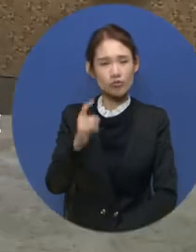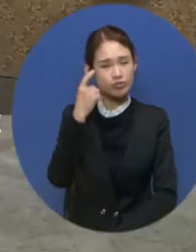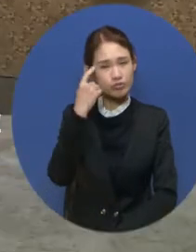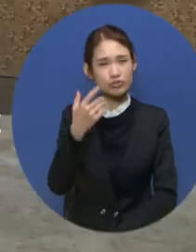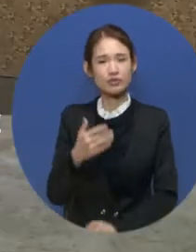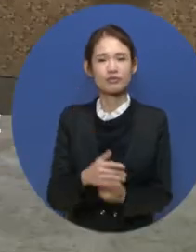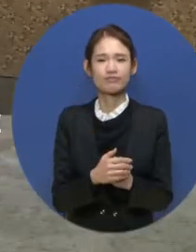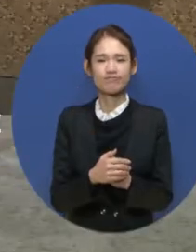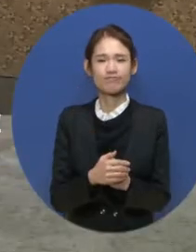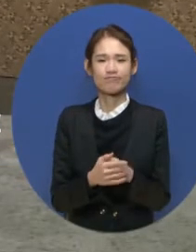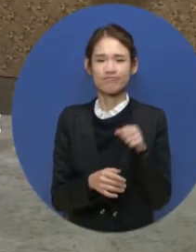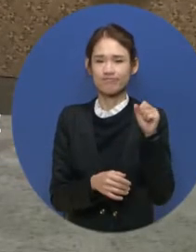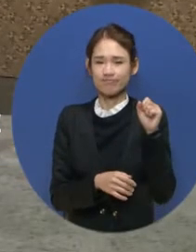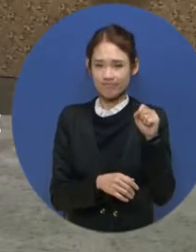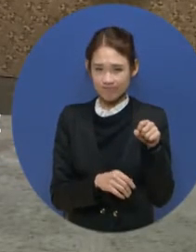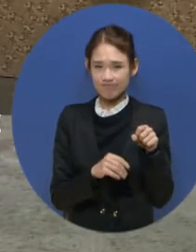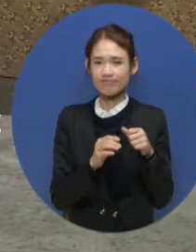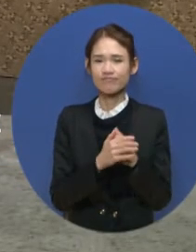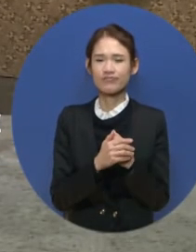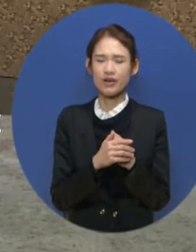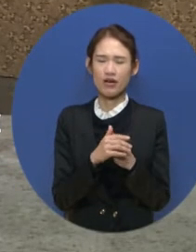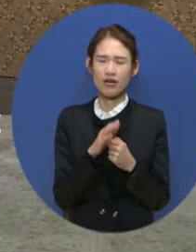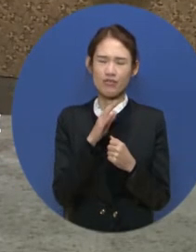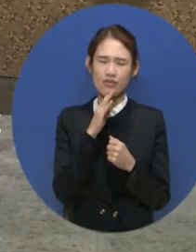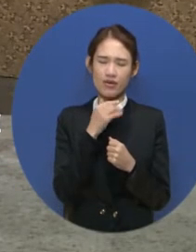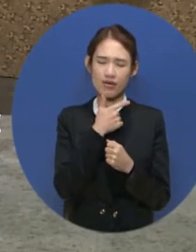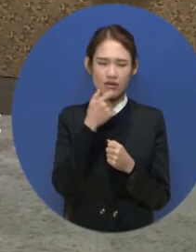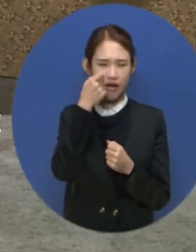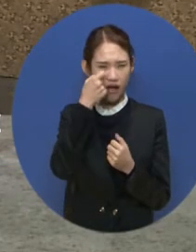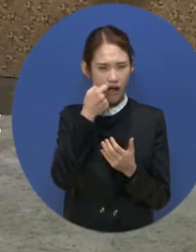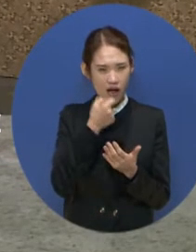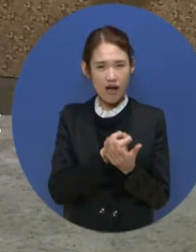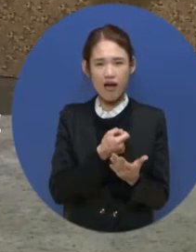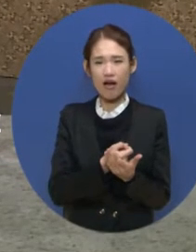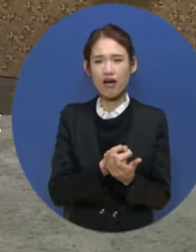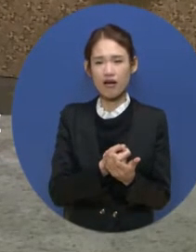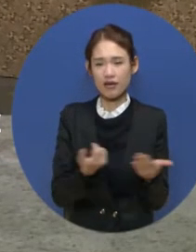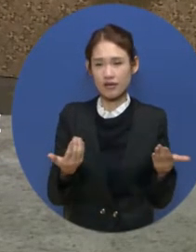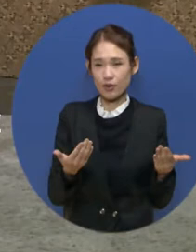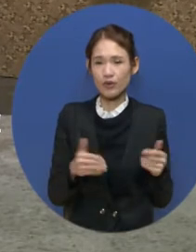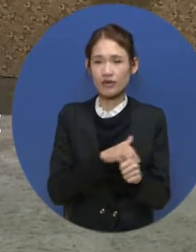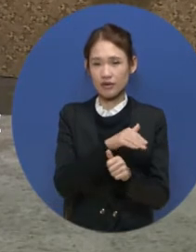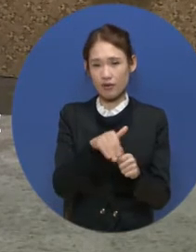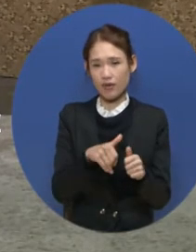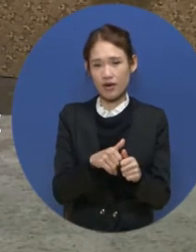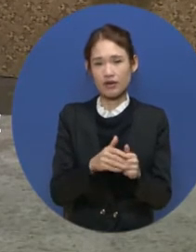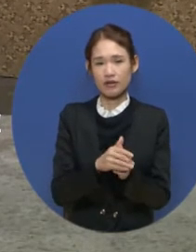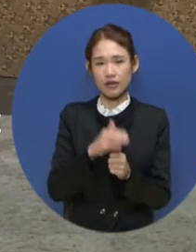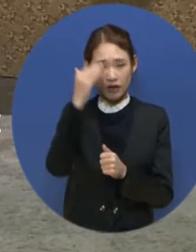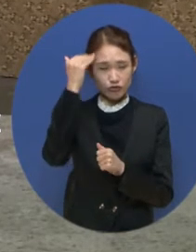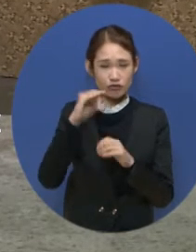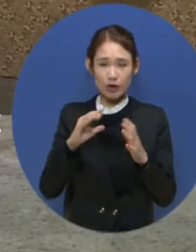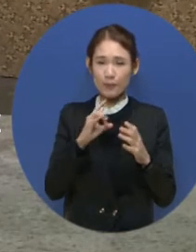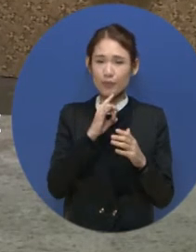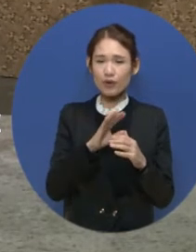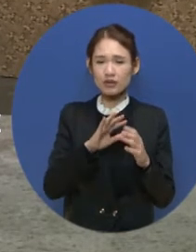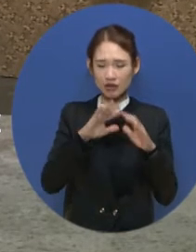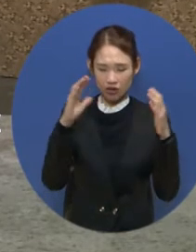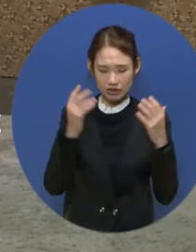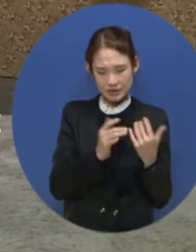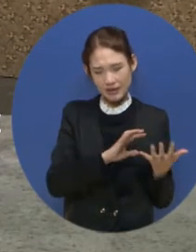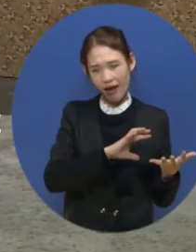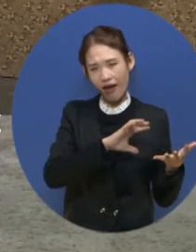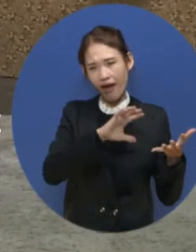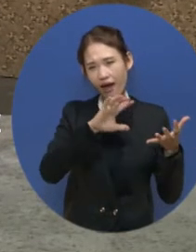4 정말 이렇게 애태우며 너무 안타까운 일이죠 그죠 그래서 어쩌면 우리나라 뿐만 아니고 전세계가 좀 힘들어하는 이런